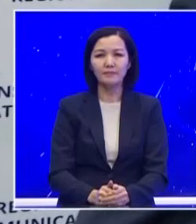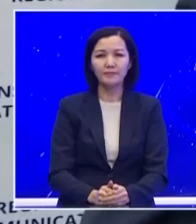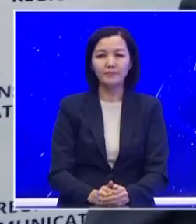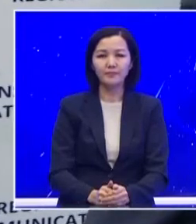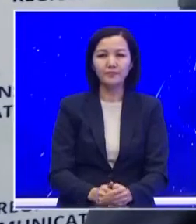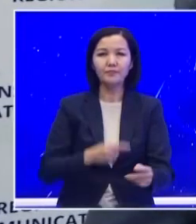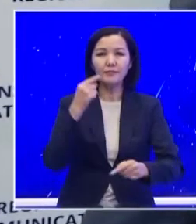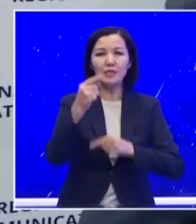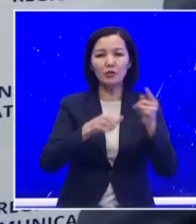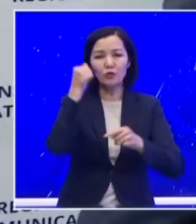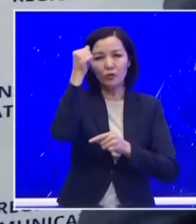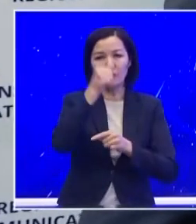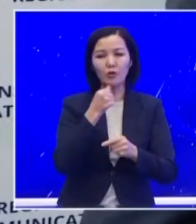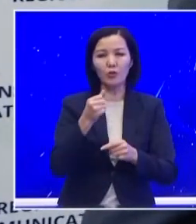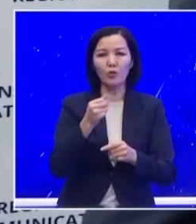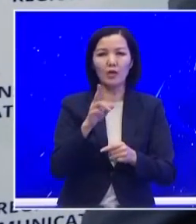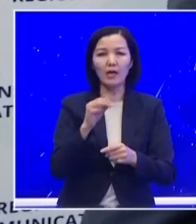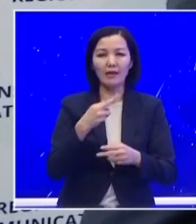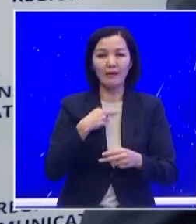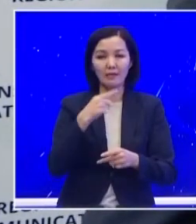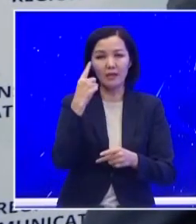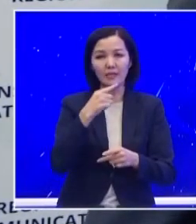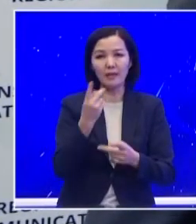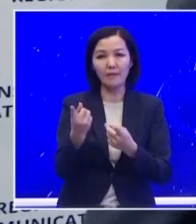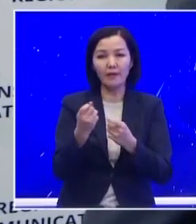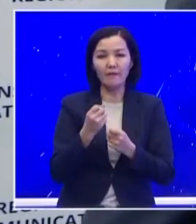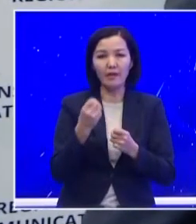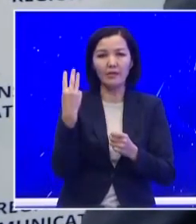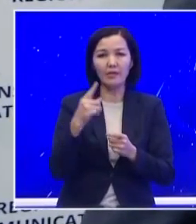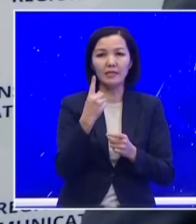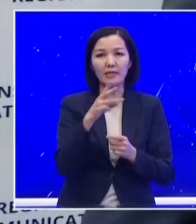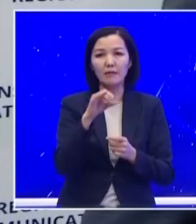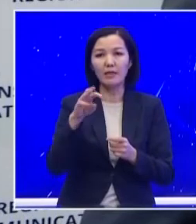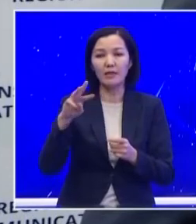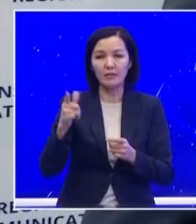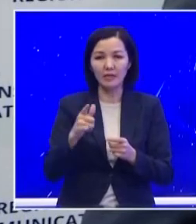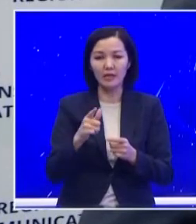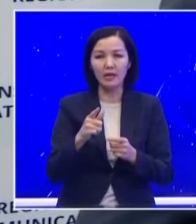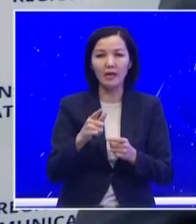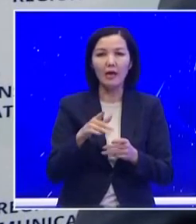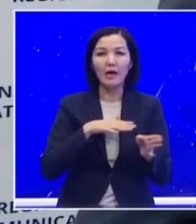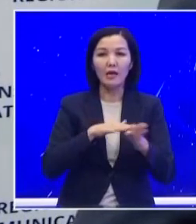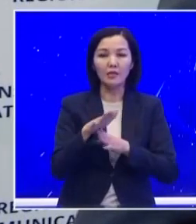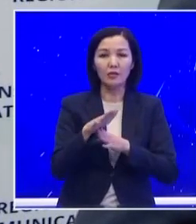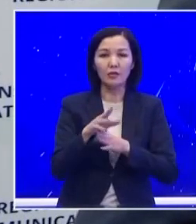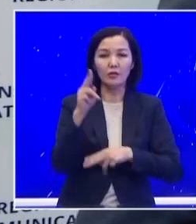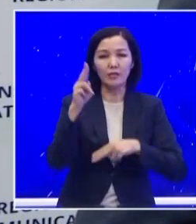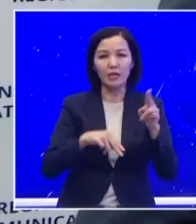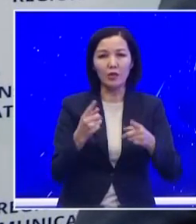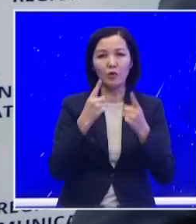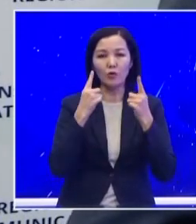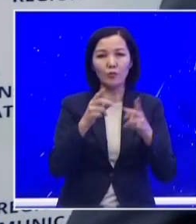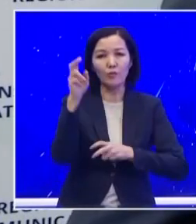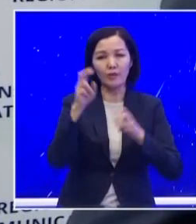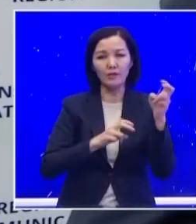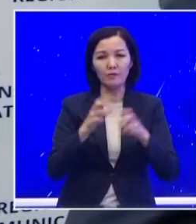В следующем году, как я уже сказал, планируем привлечение инвестиций на сумму 31 миллиард тенге. Осуществим мы это за счет строительства крупных